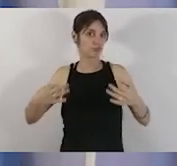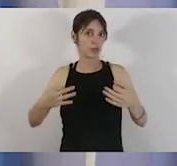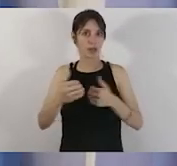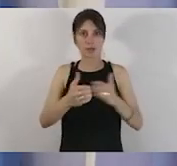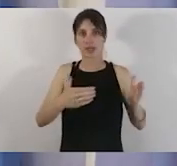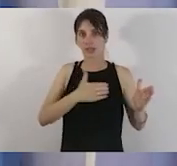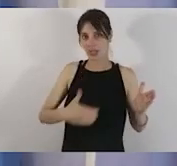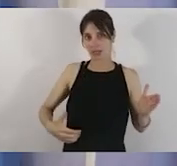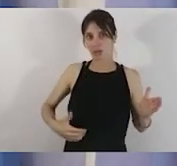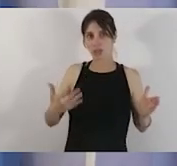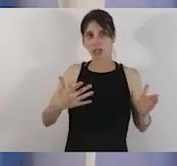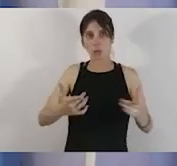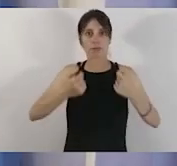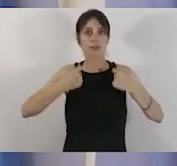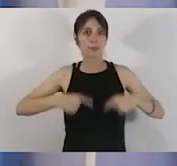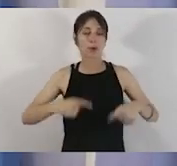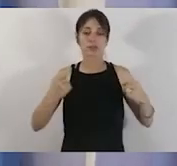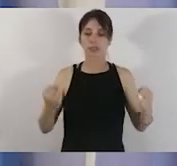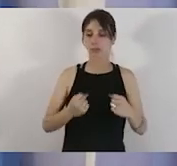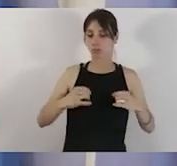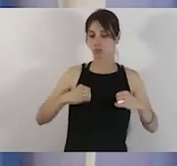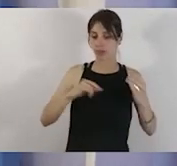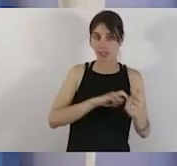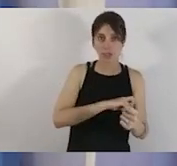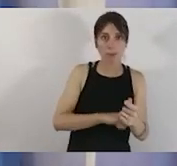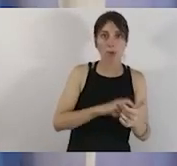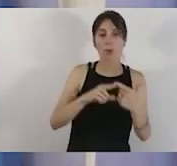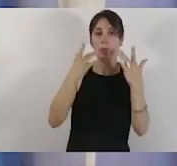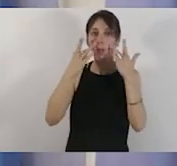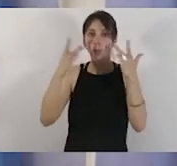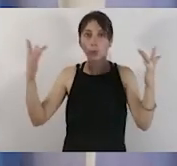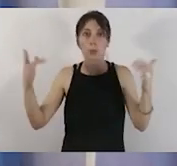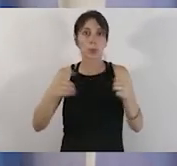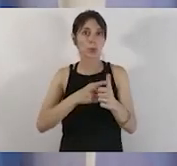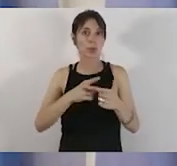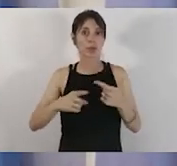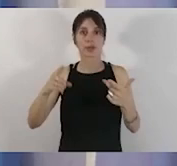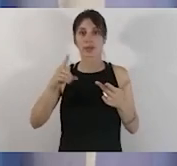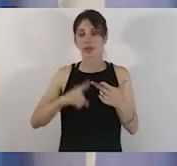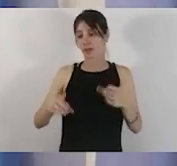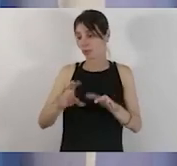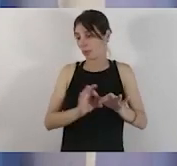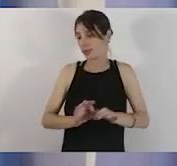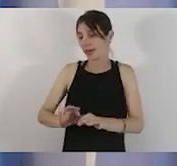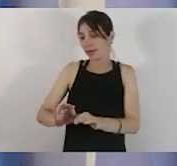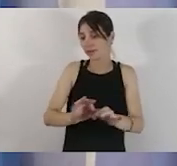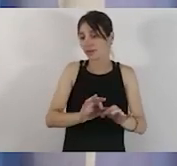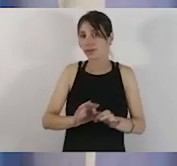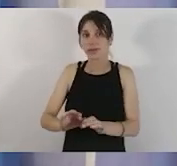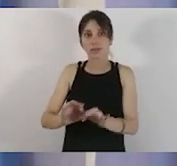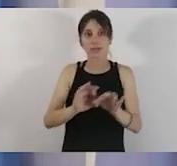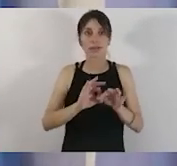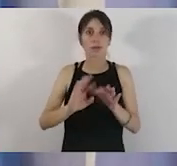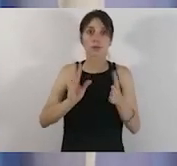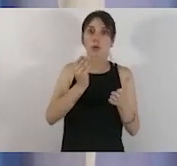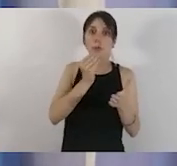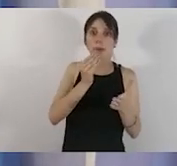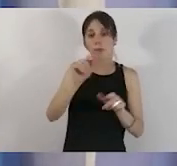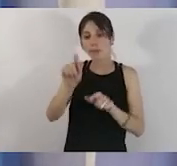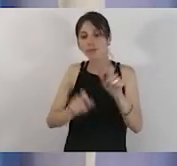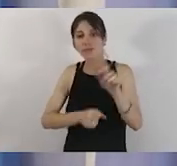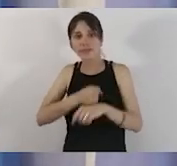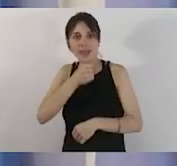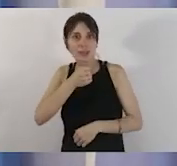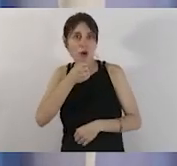des dépenses d'animation, jeunesse et sport, de culture, de solidarité, de repas pour les